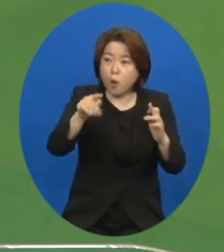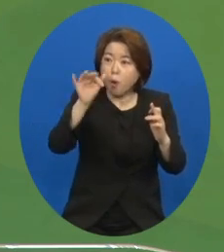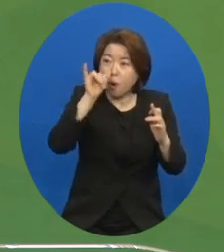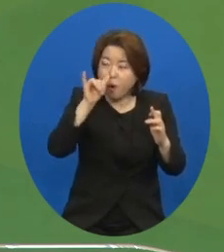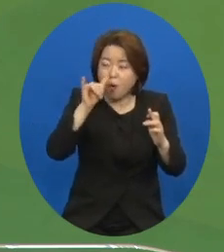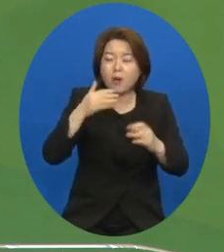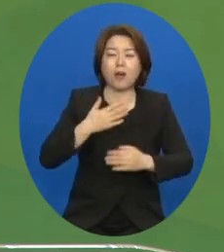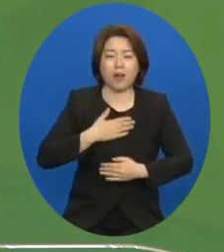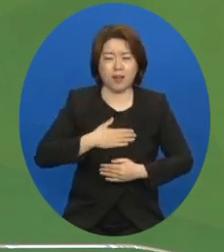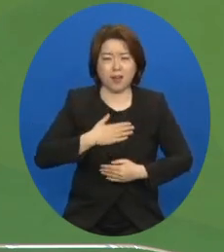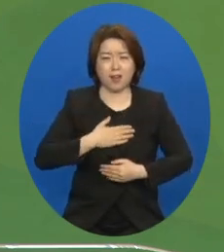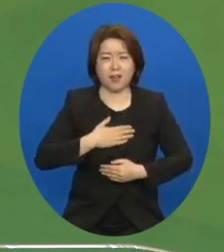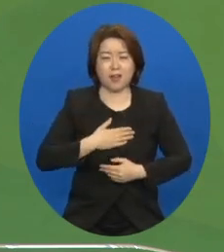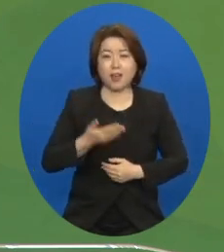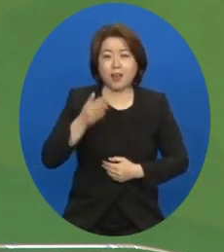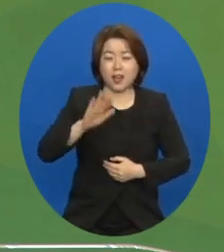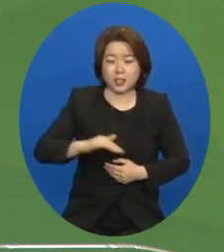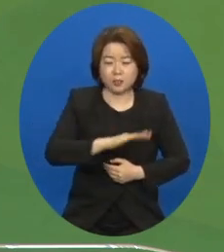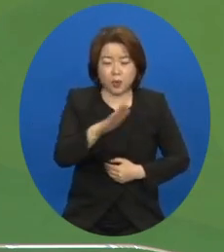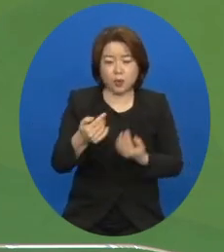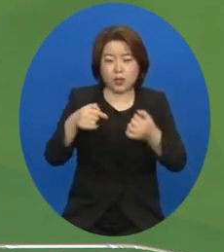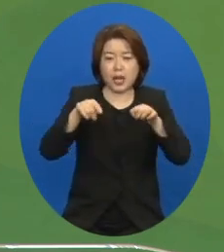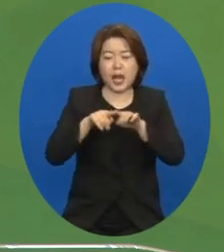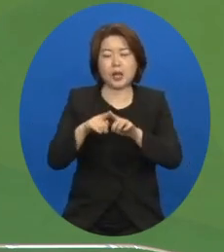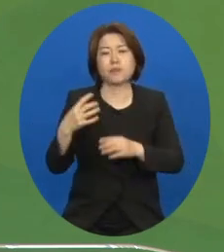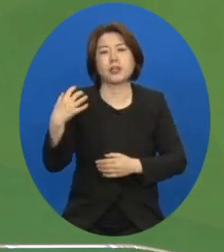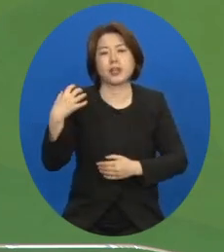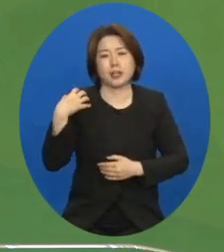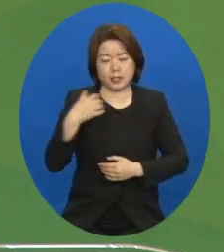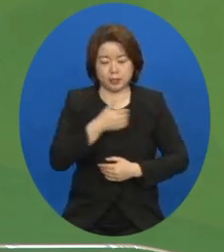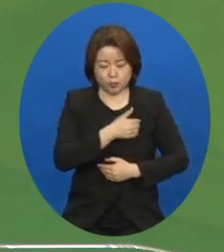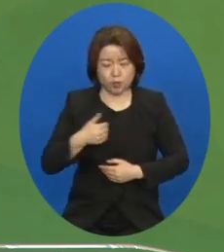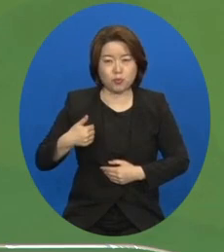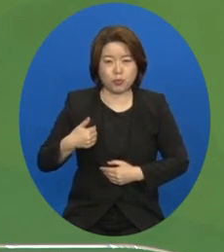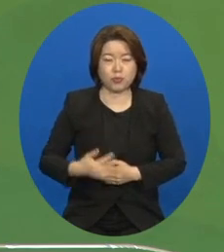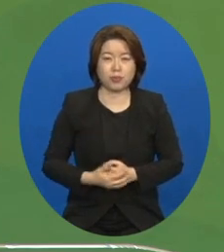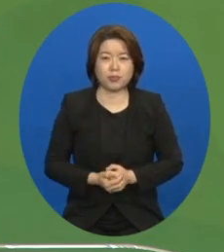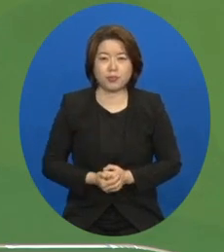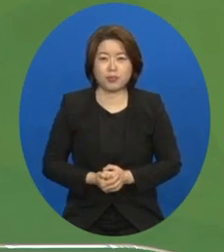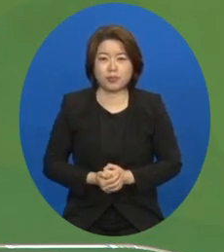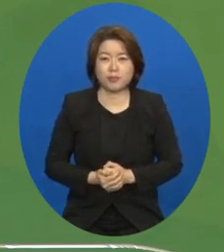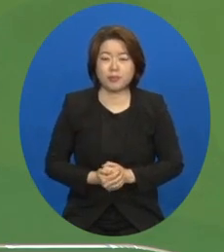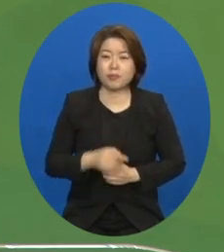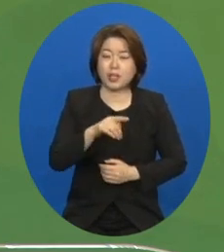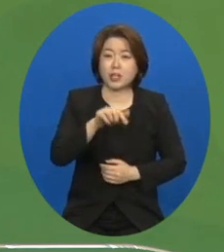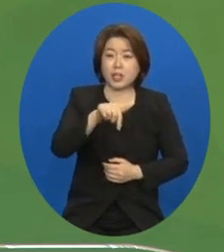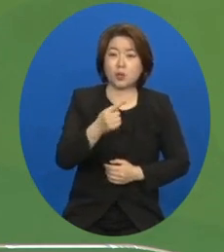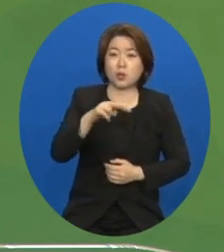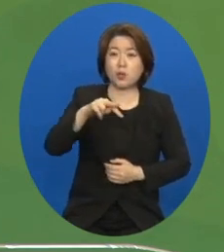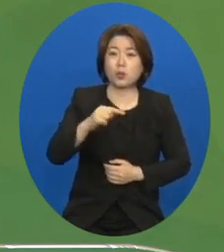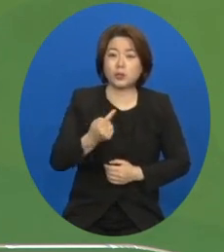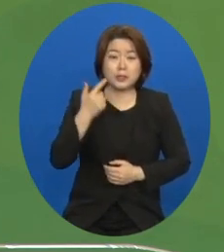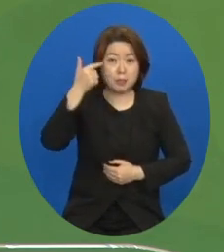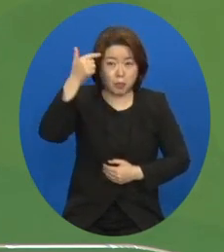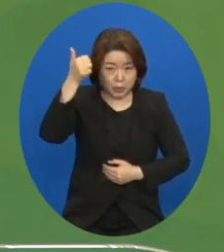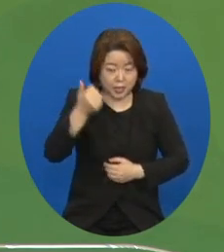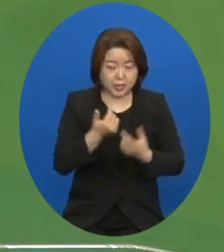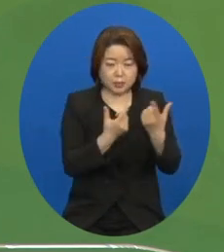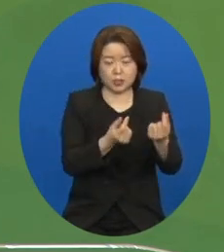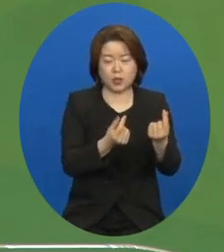압니다. 그러나 우리는 함께 감당할 것입니다. 이 고든 맥도날드